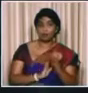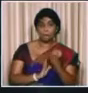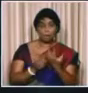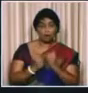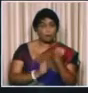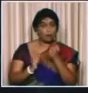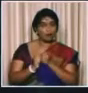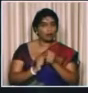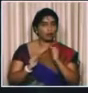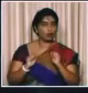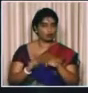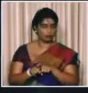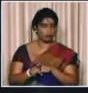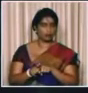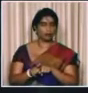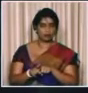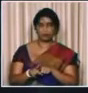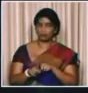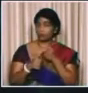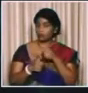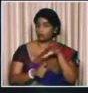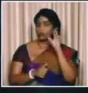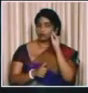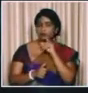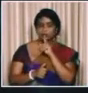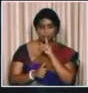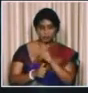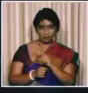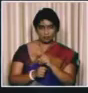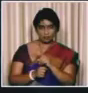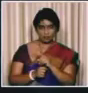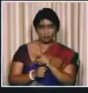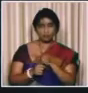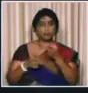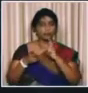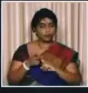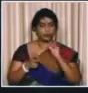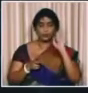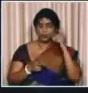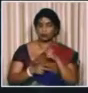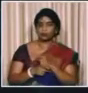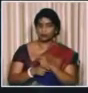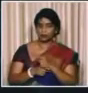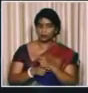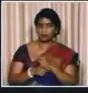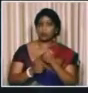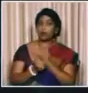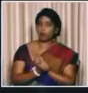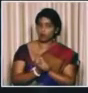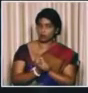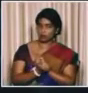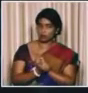ලැබුණාම බලය ක්‍රියාත්මක කරන ආකාරය ඒක ඉතා හොඳින් තේරුම් ගන්න කියලා මම ඌට ආරාධනා කරනවා ඊළඟ විශේෂයෙන් ගත්තොත් පොලිසිය